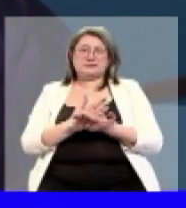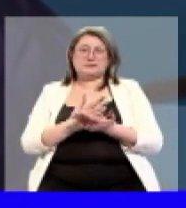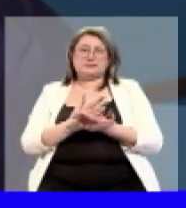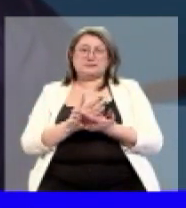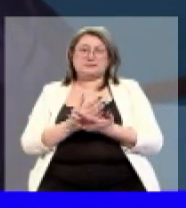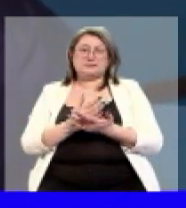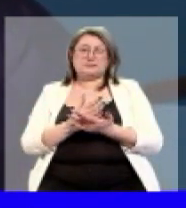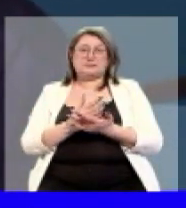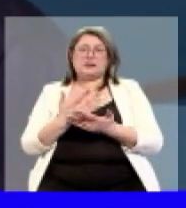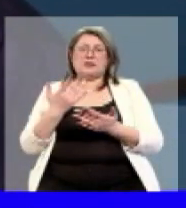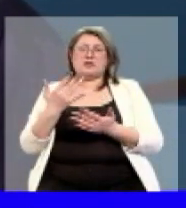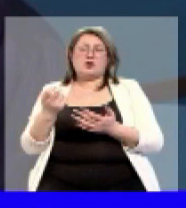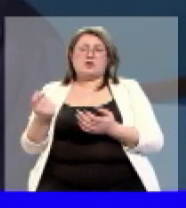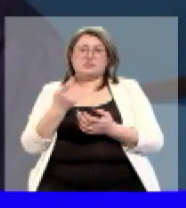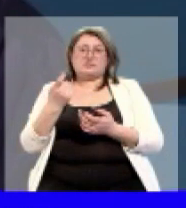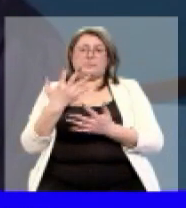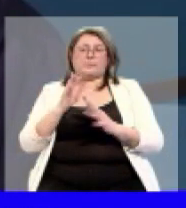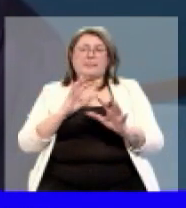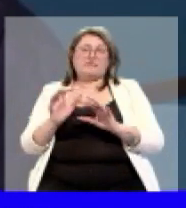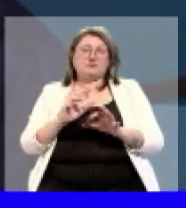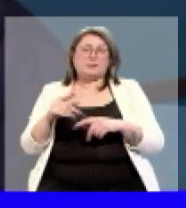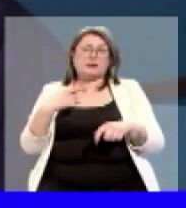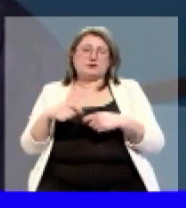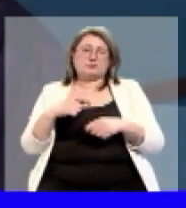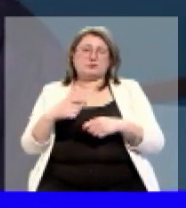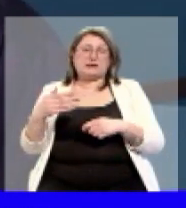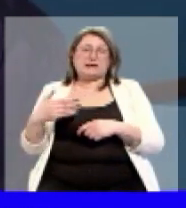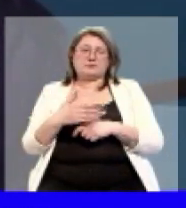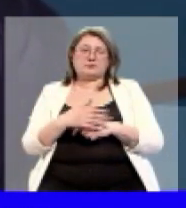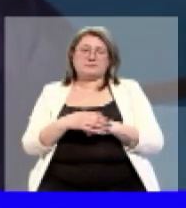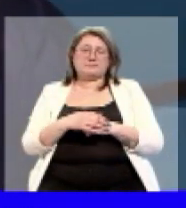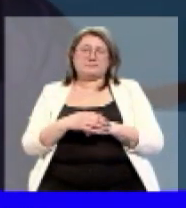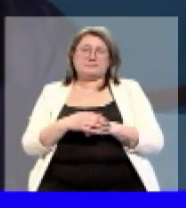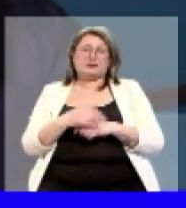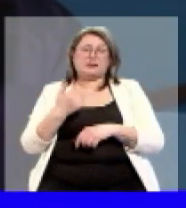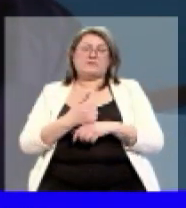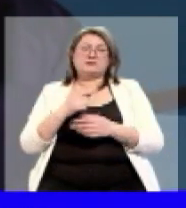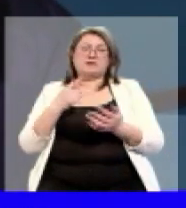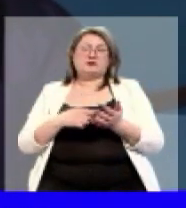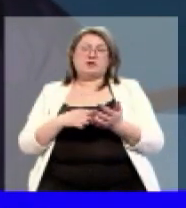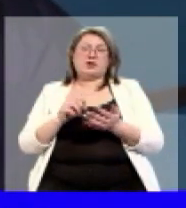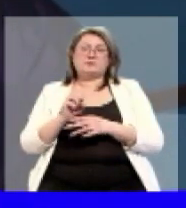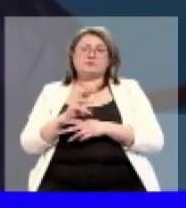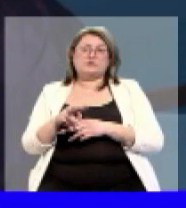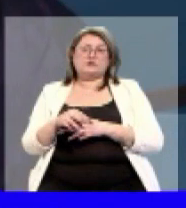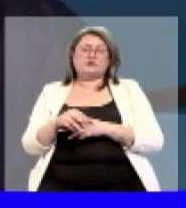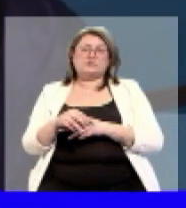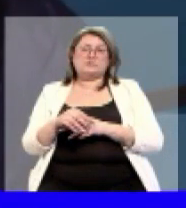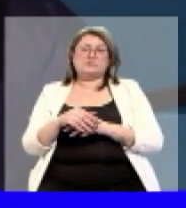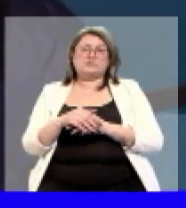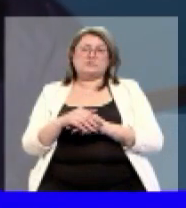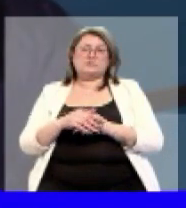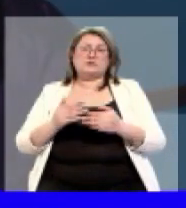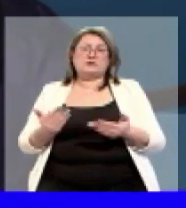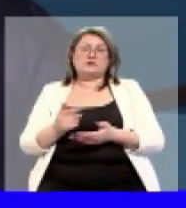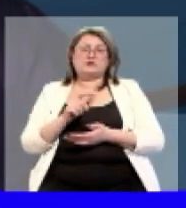ашылуда биылғы жылдан бастап. Сосын сумен қамтамасыз ететін қондырғыда бекіре балығымен